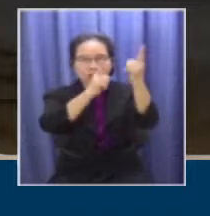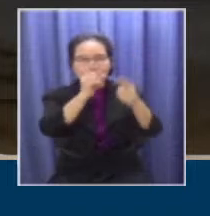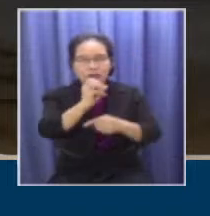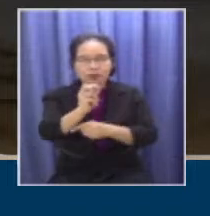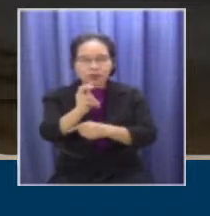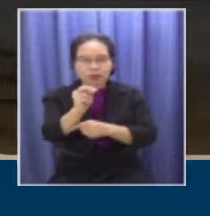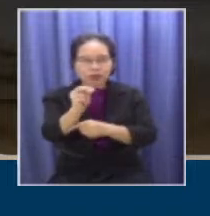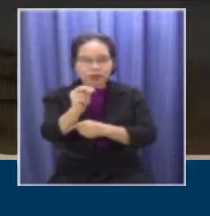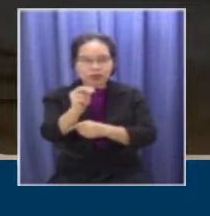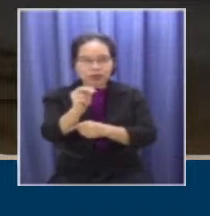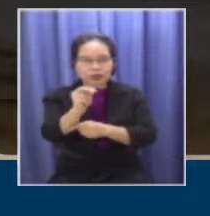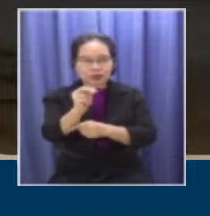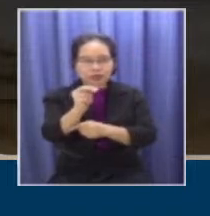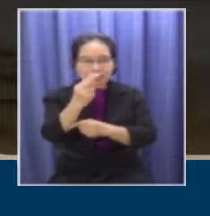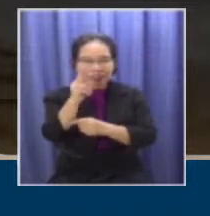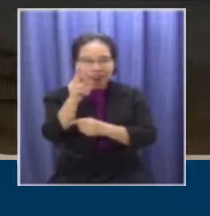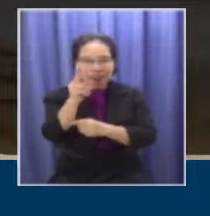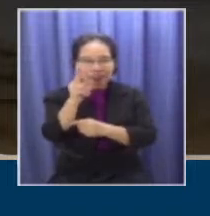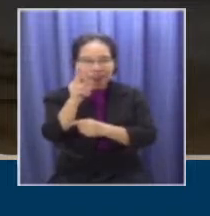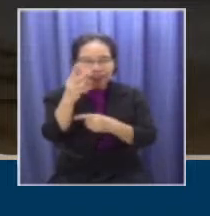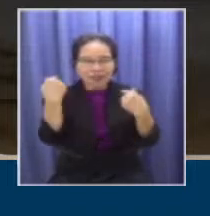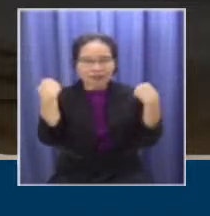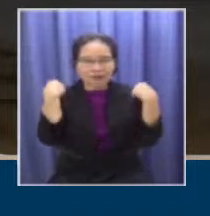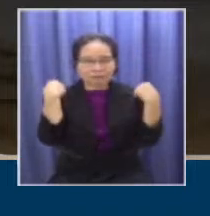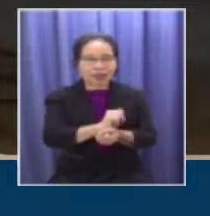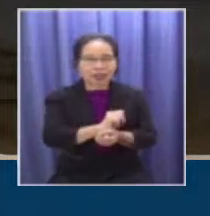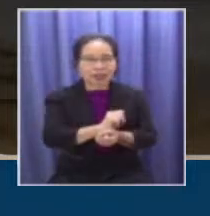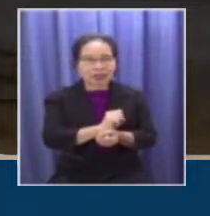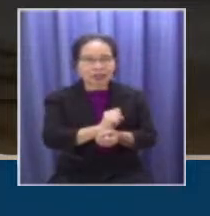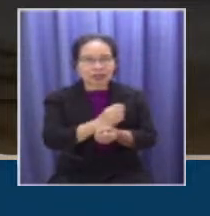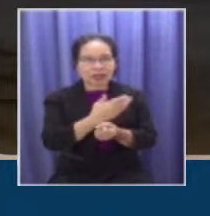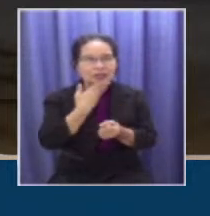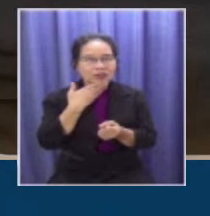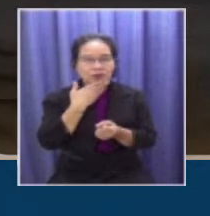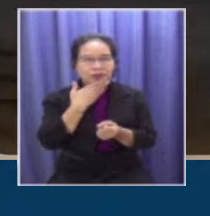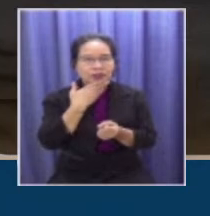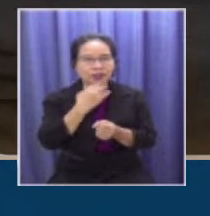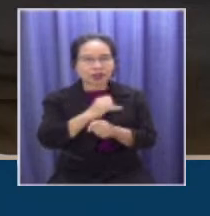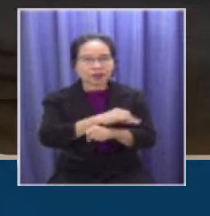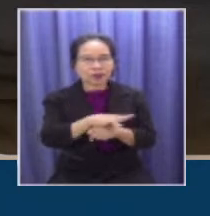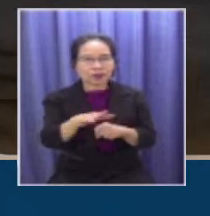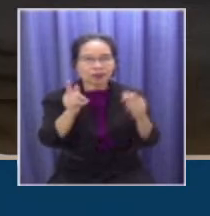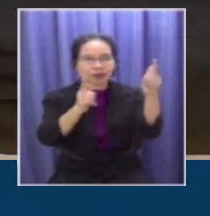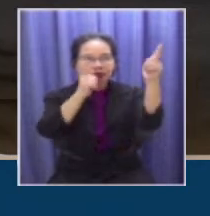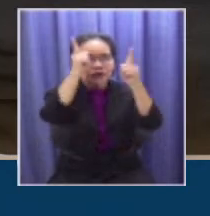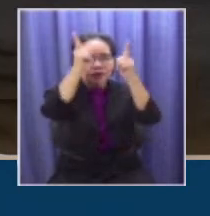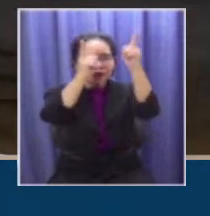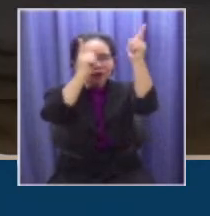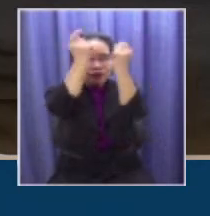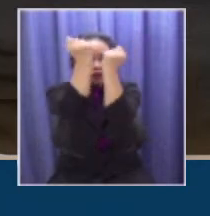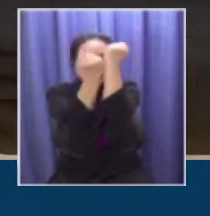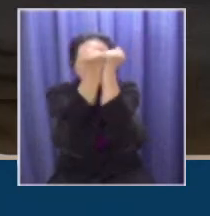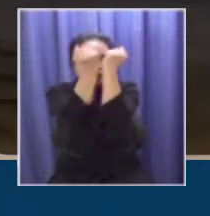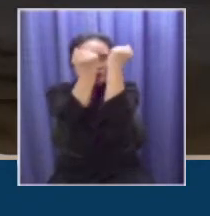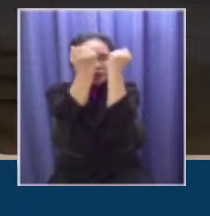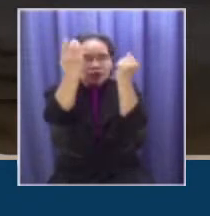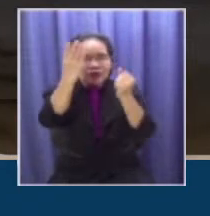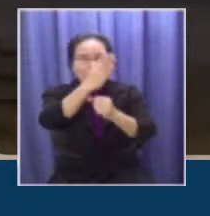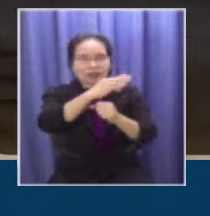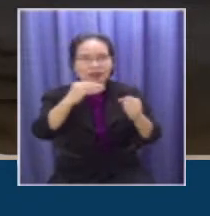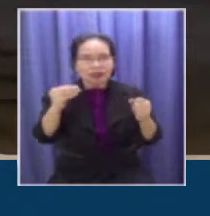Wobɛtumi akyekyere akokɔ baatan ne nema homamu anaso wobɛtumi